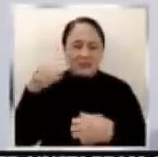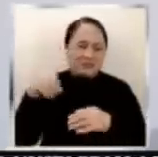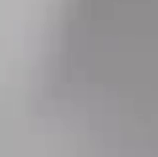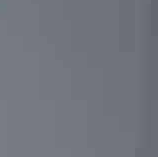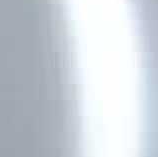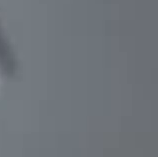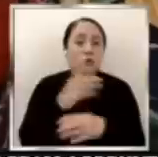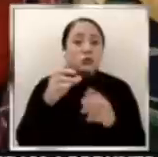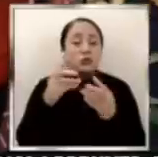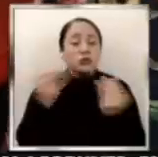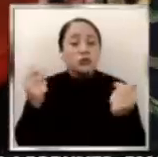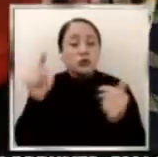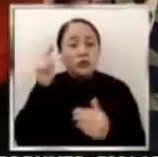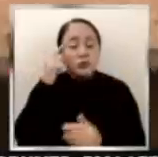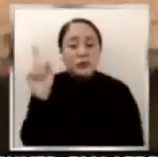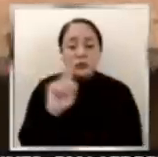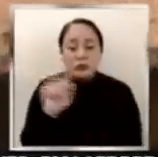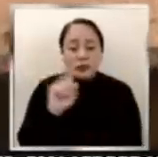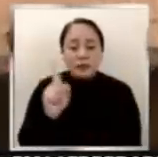Reyes.